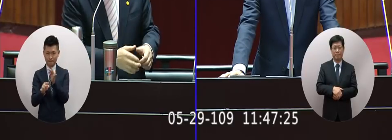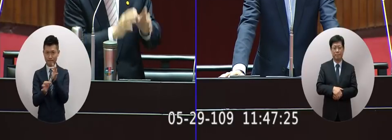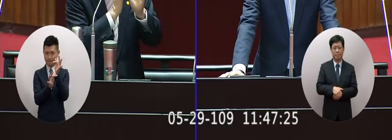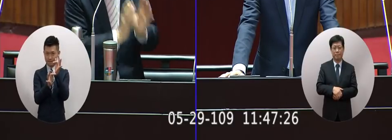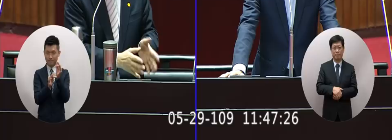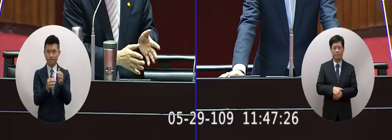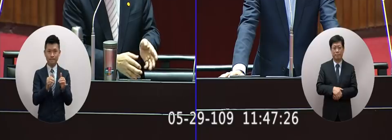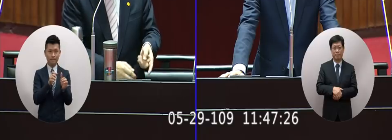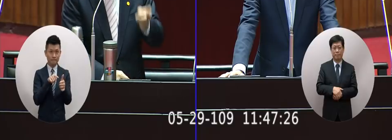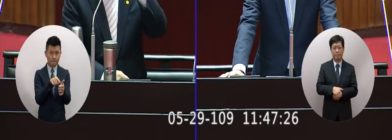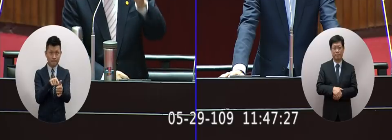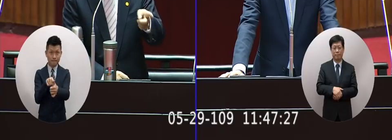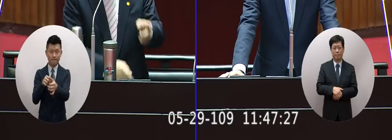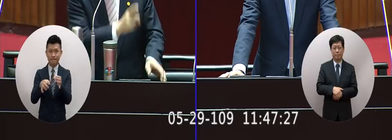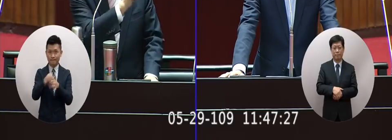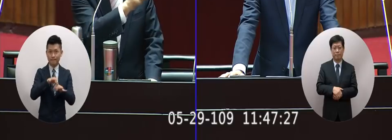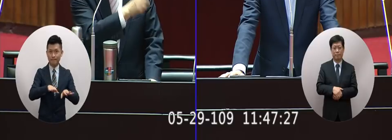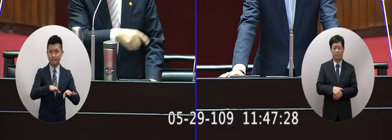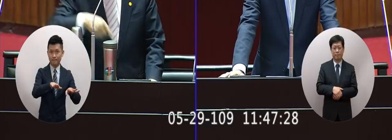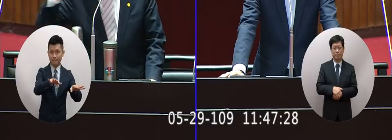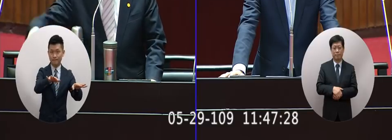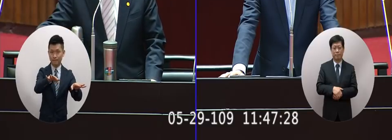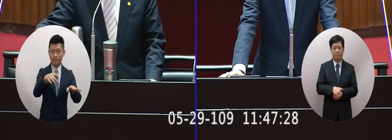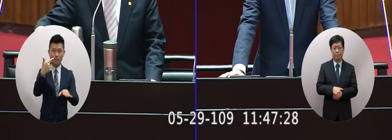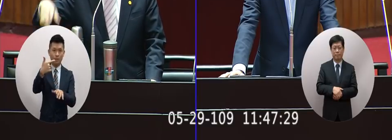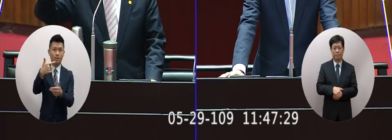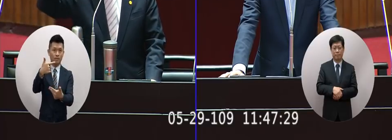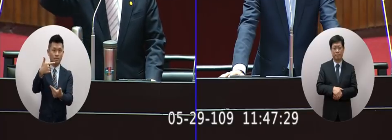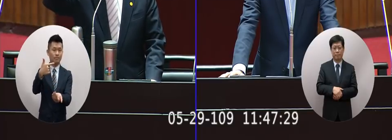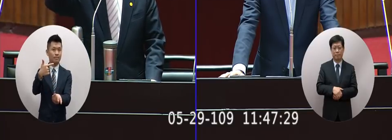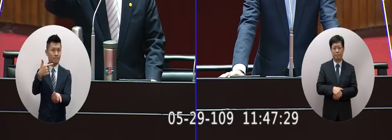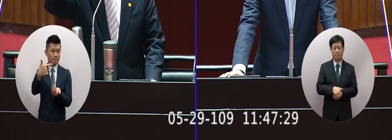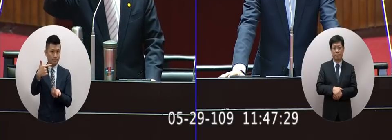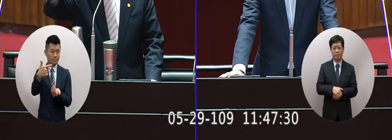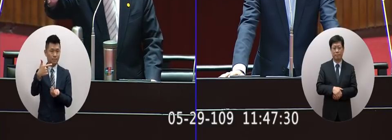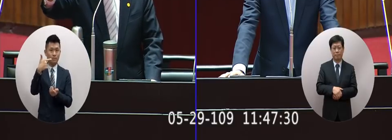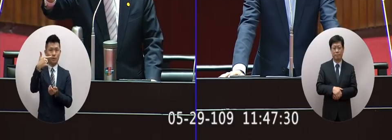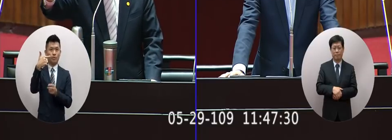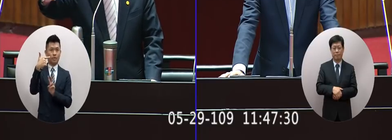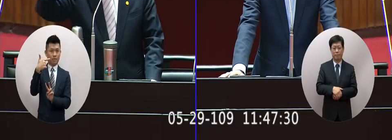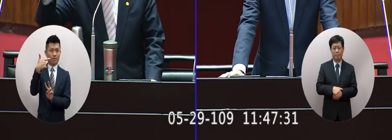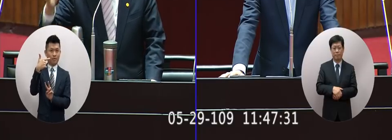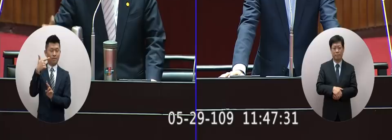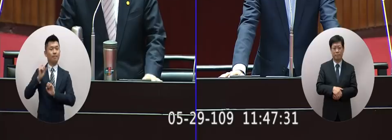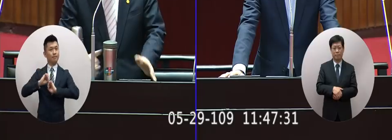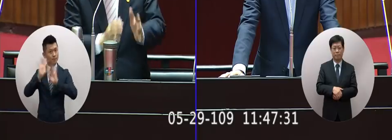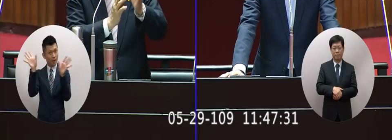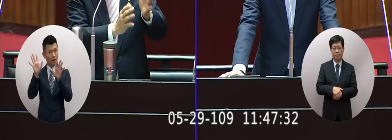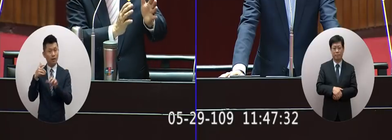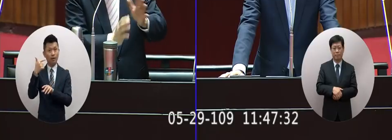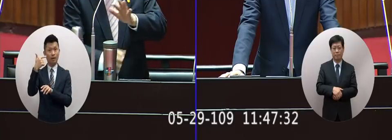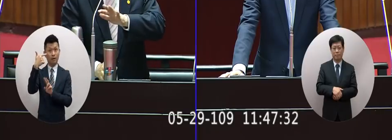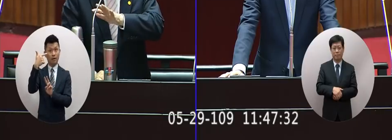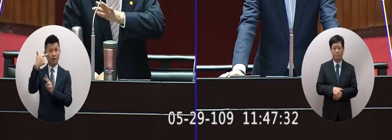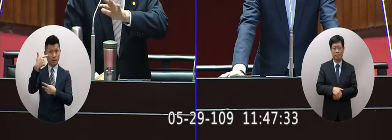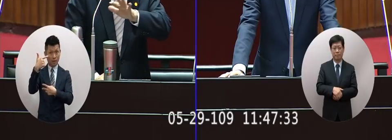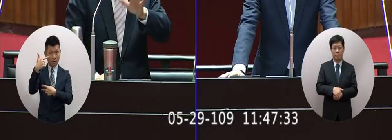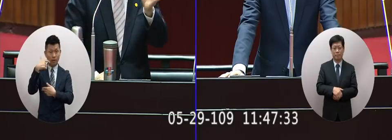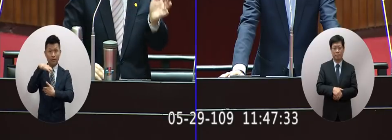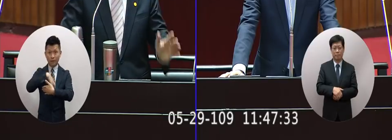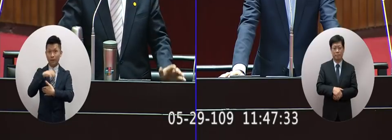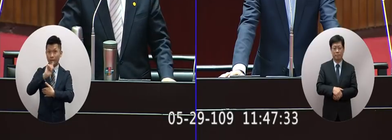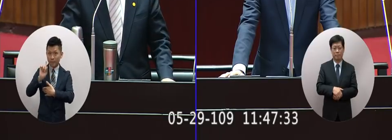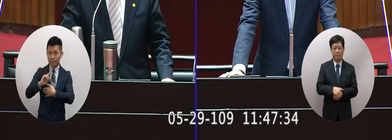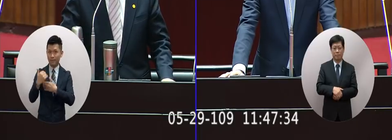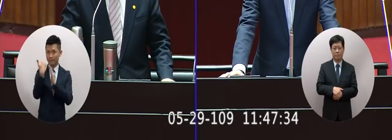激经济的这一些，会在6月7号之前的6月2号公布，公布内容会有